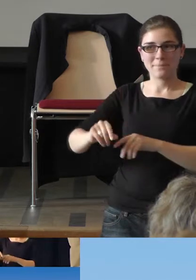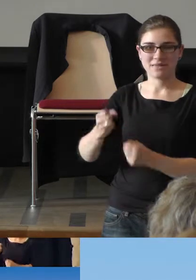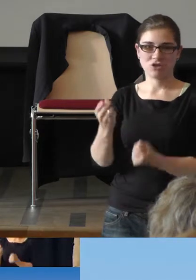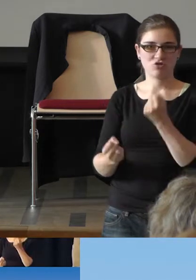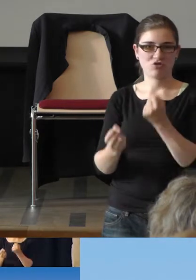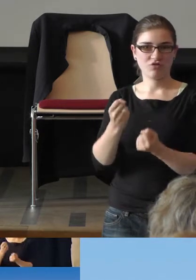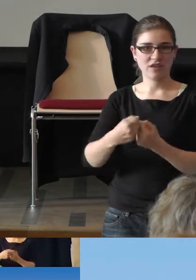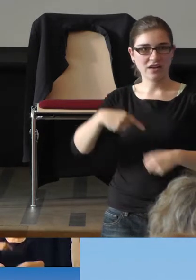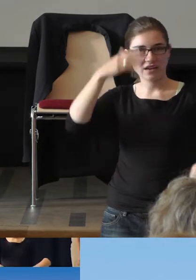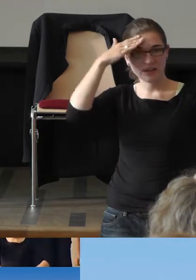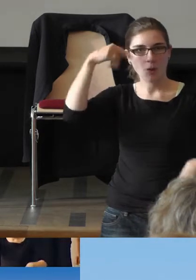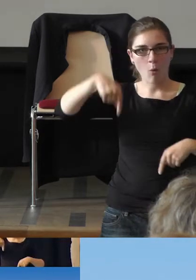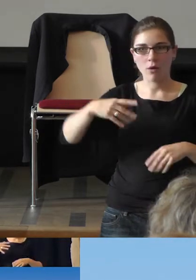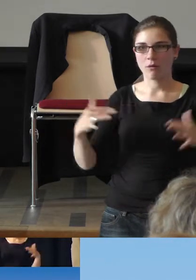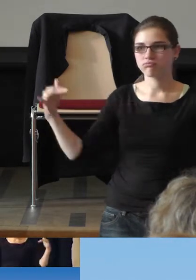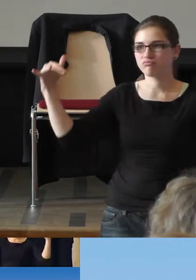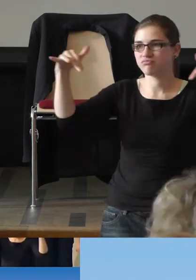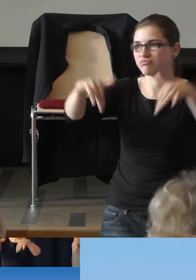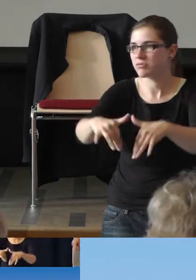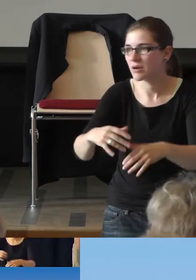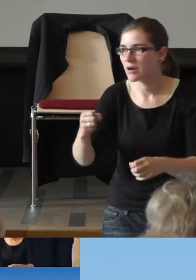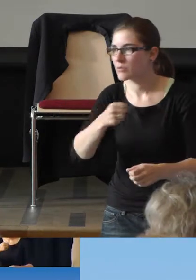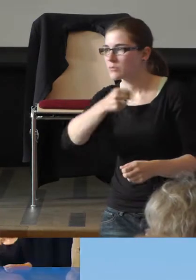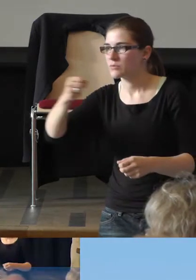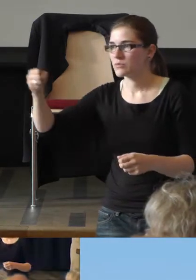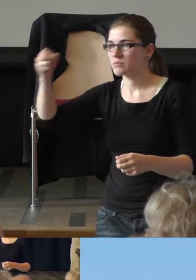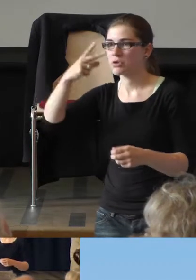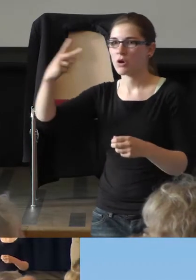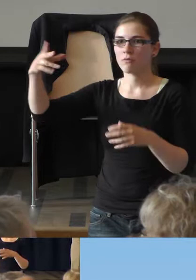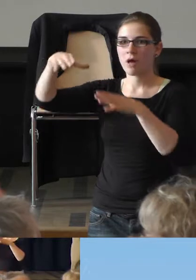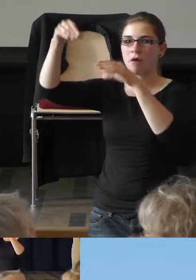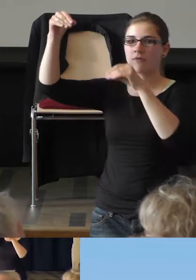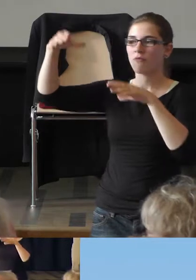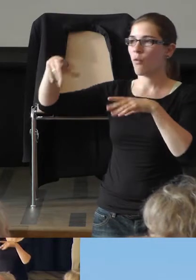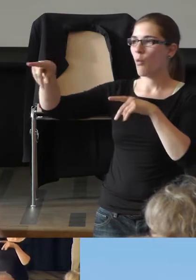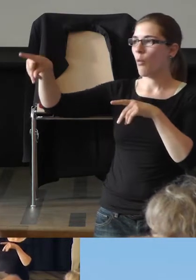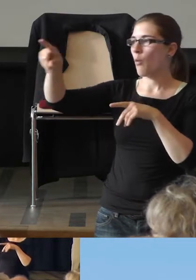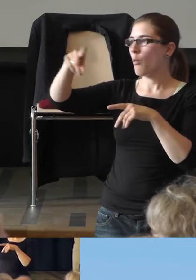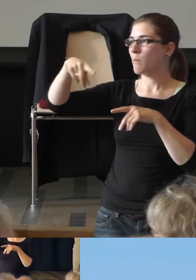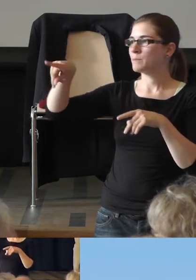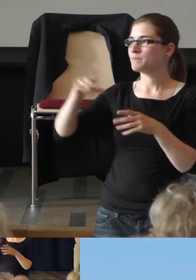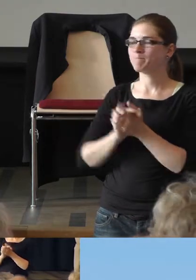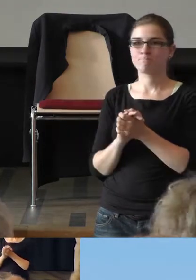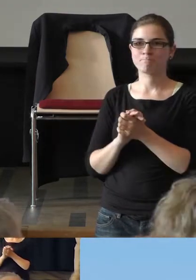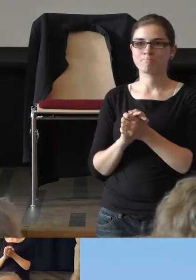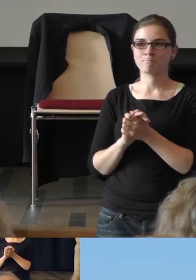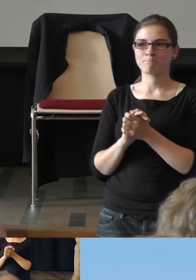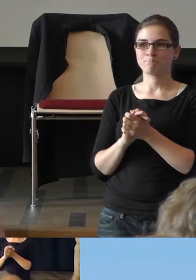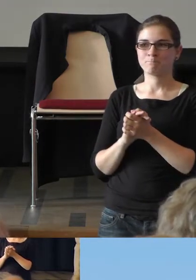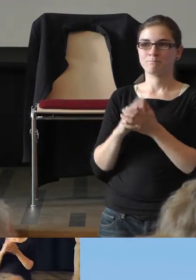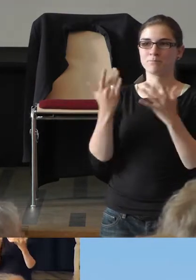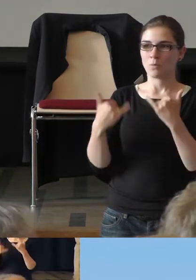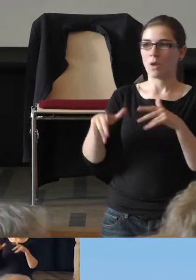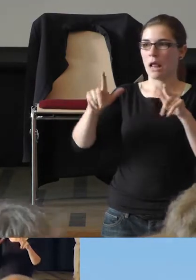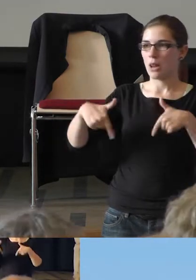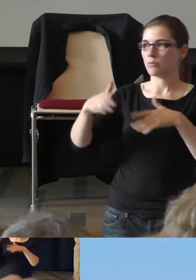zu Ihnen jeweils hinkommen und ich gebe auch das Mikrofon ungern aus der Hand, erfahrungsgemäß kriege ich es dann nicht wieder und dann wäre der Abend gelaufen